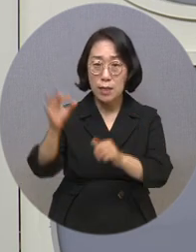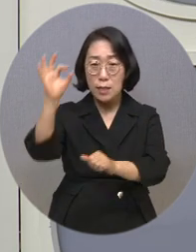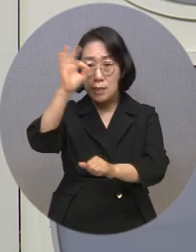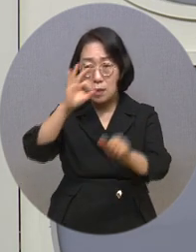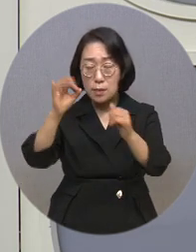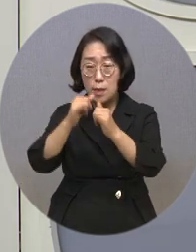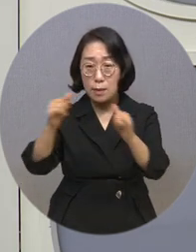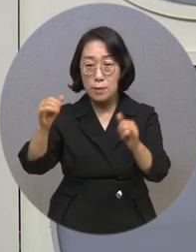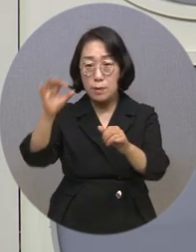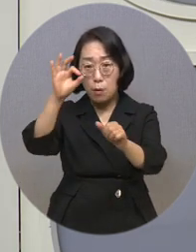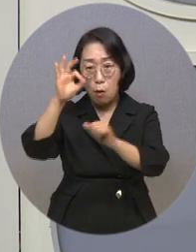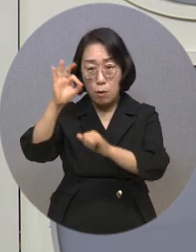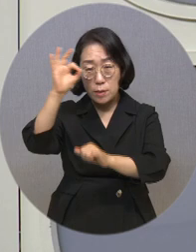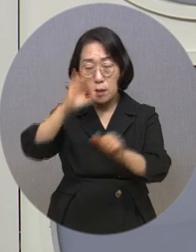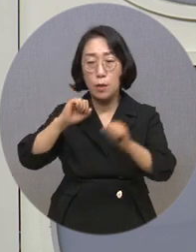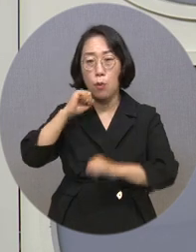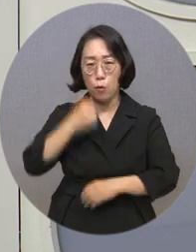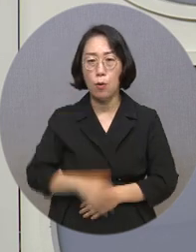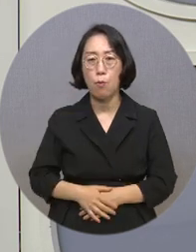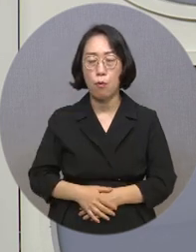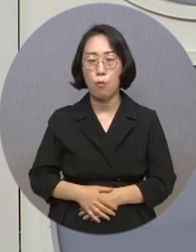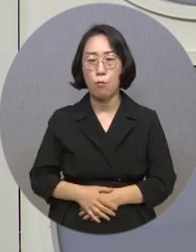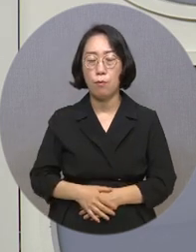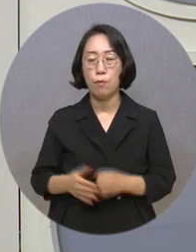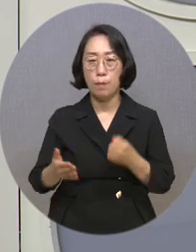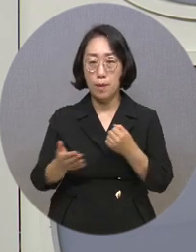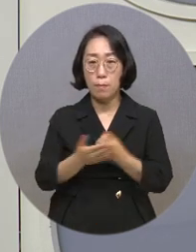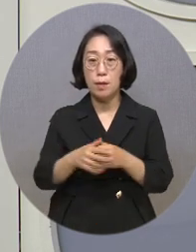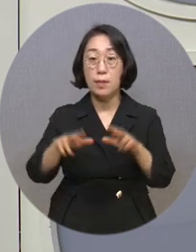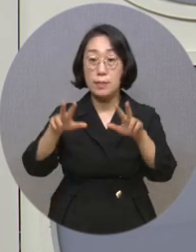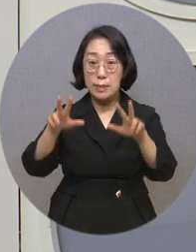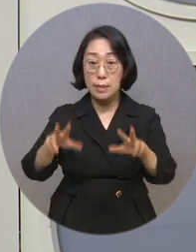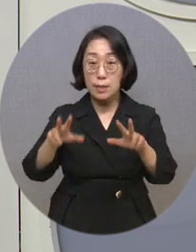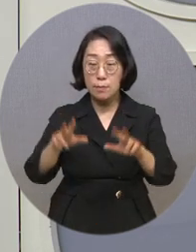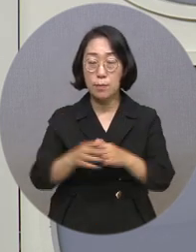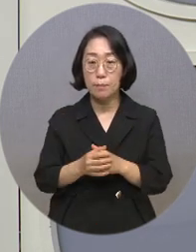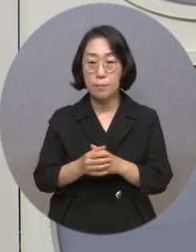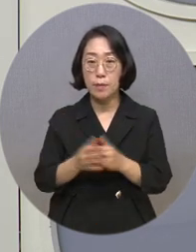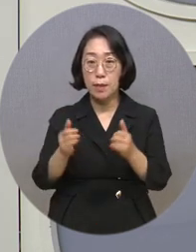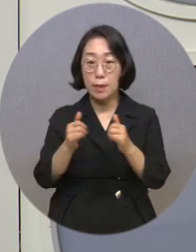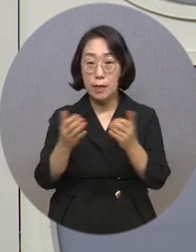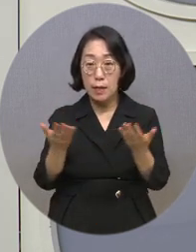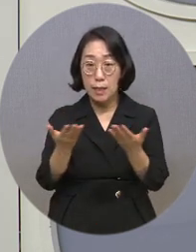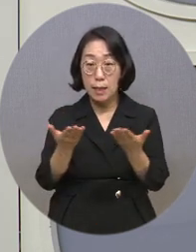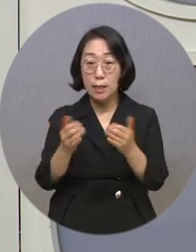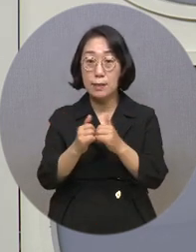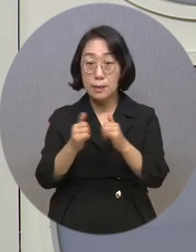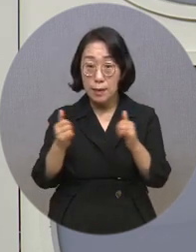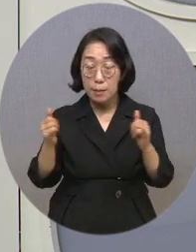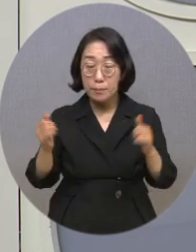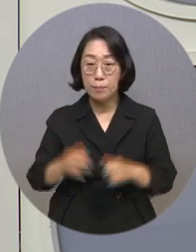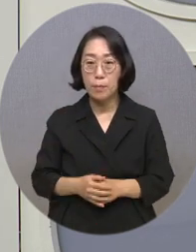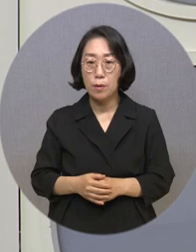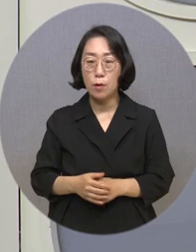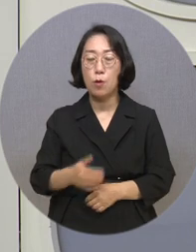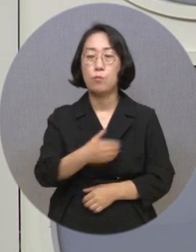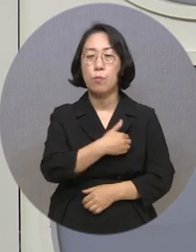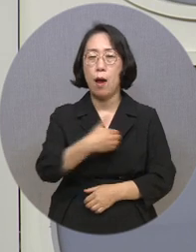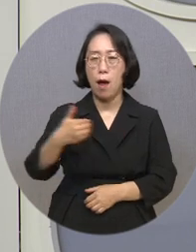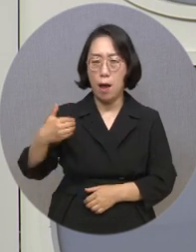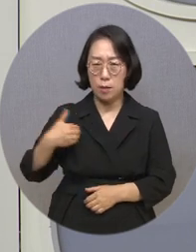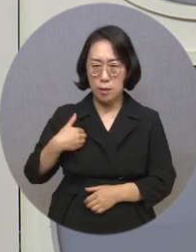어르신이 들어왔다 나갔다 할 줄 모르잖아요. 그러니까 이제 지금은 이제 직원을 저희들이 좀 여유롭게 직원을